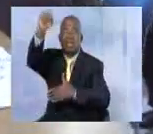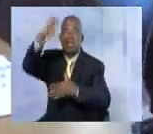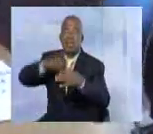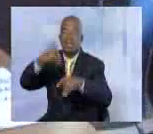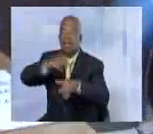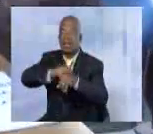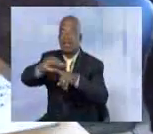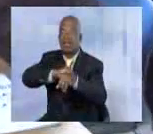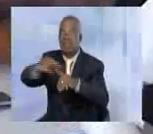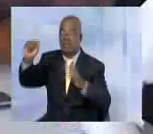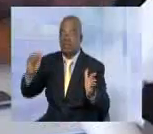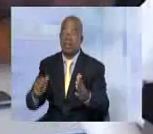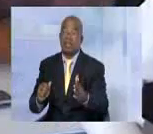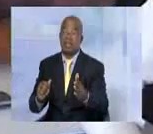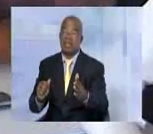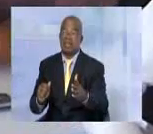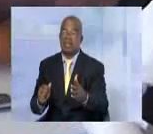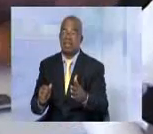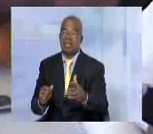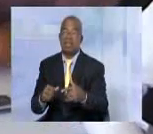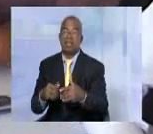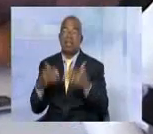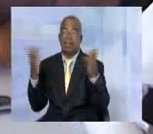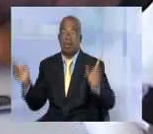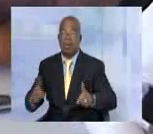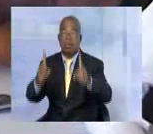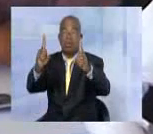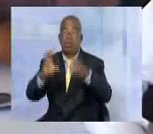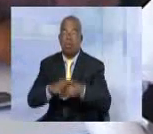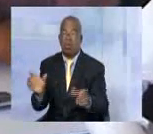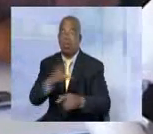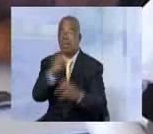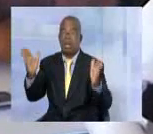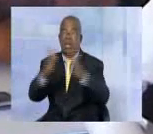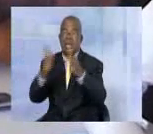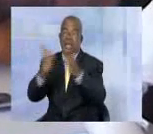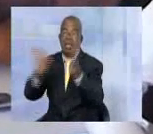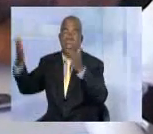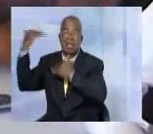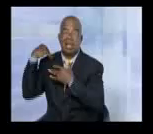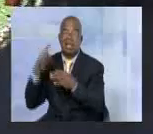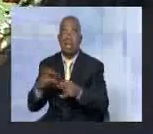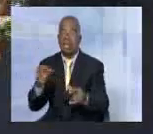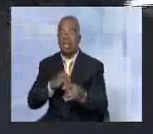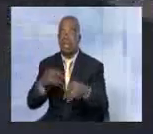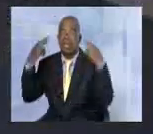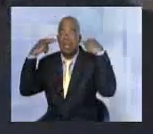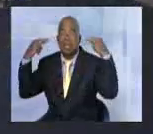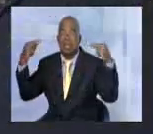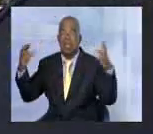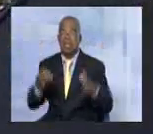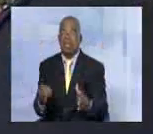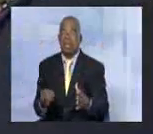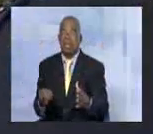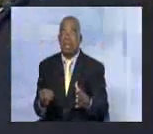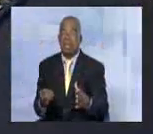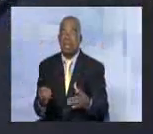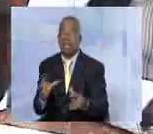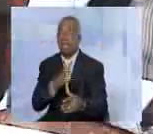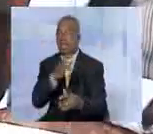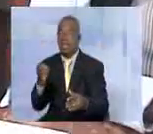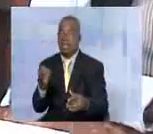tant au plan national qu'international. Au cours des échanges, les responsables des radios de proximité qui constituent un